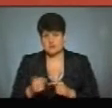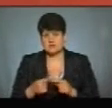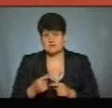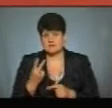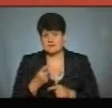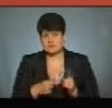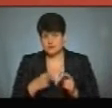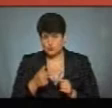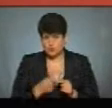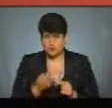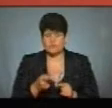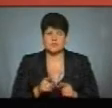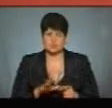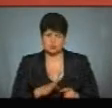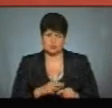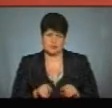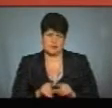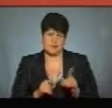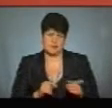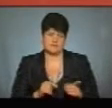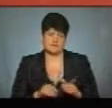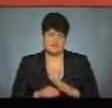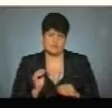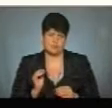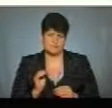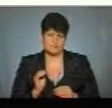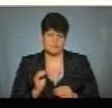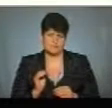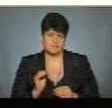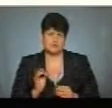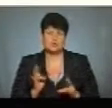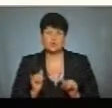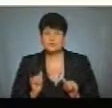2,5 роки все ж таки відбулися вибори.